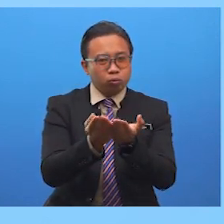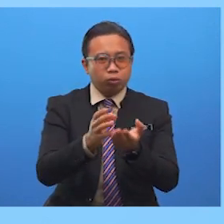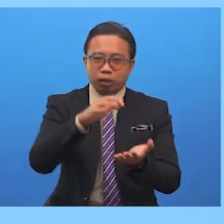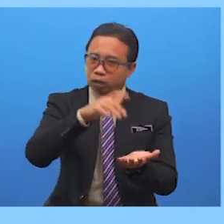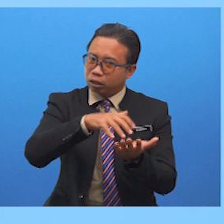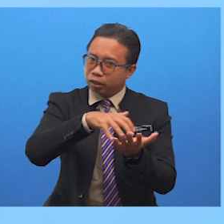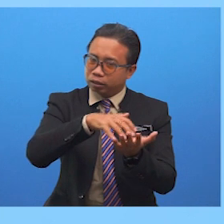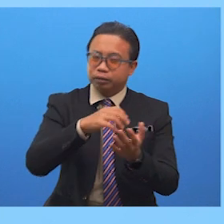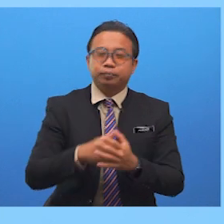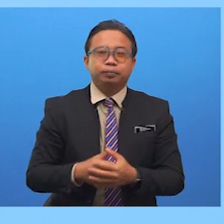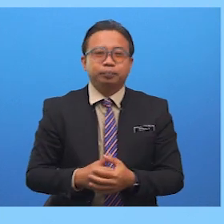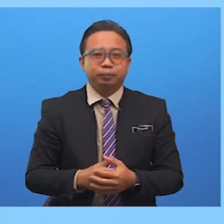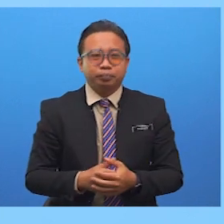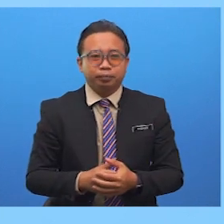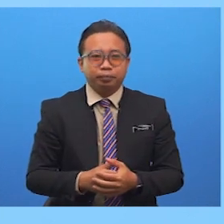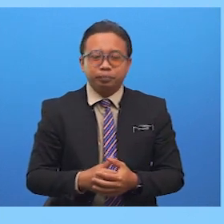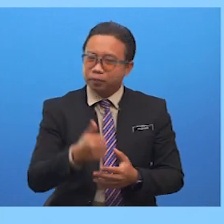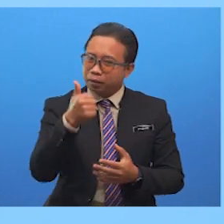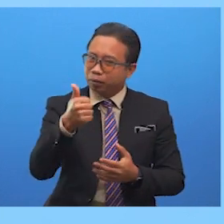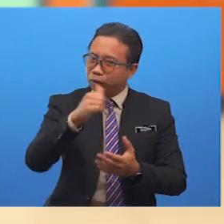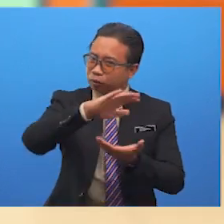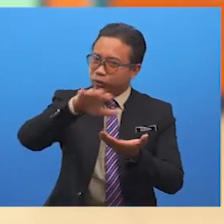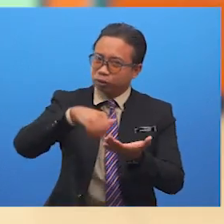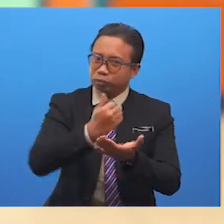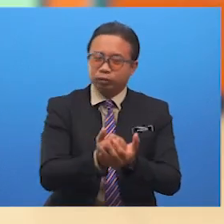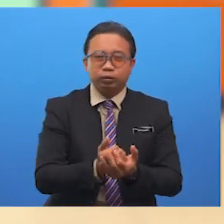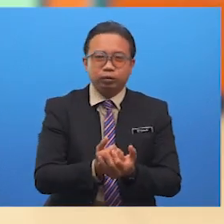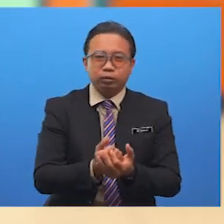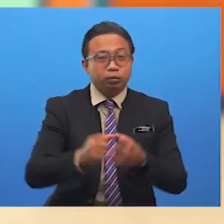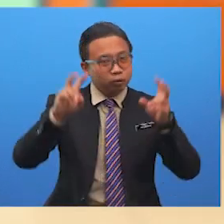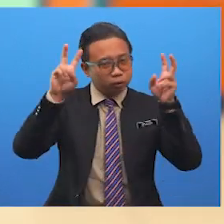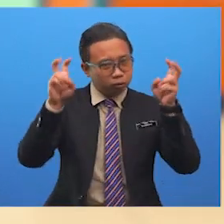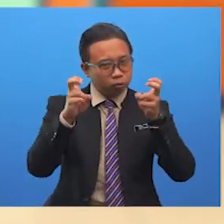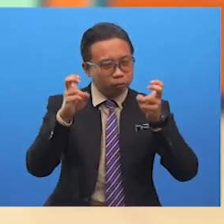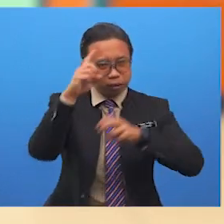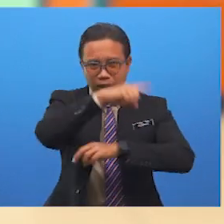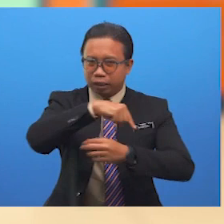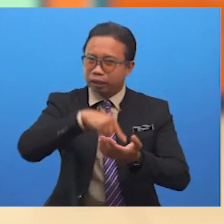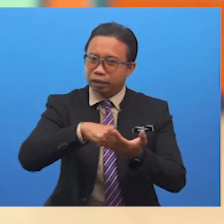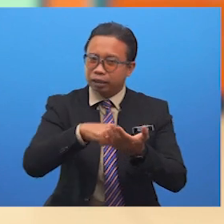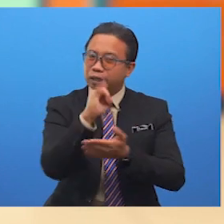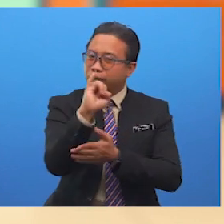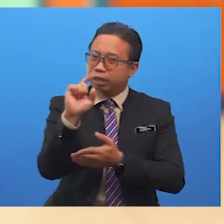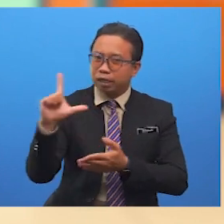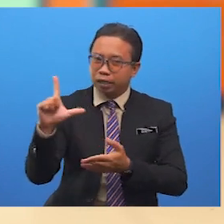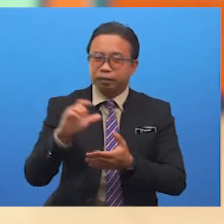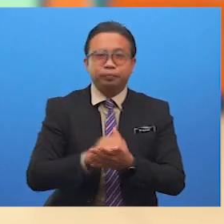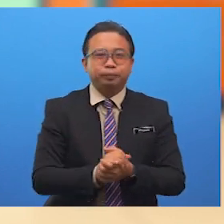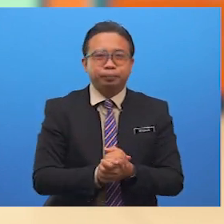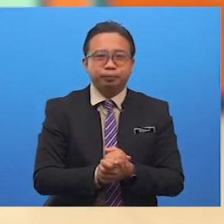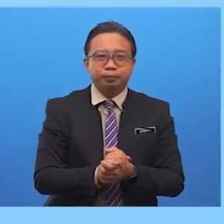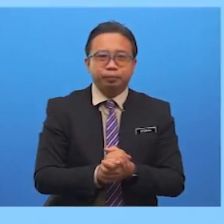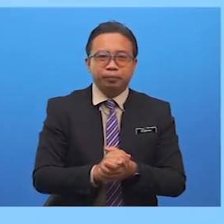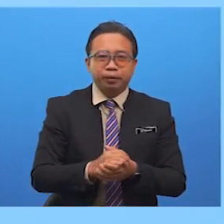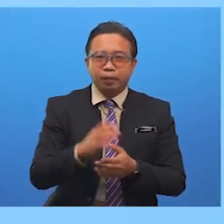kalkulator bagus semua topik yang kita akan pelajari pada kali ini ialah